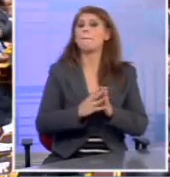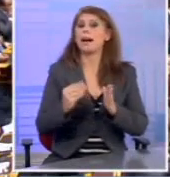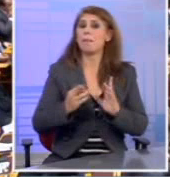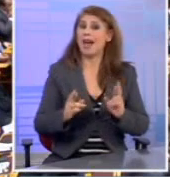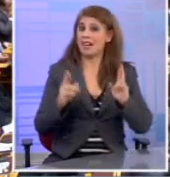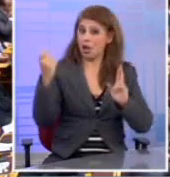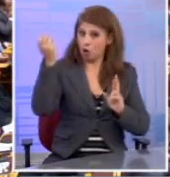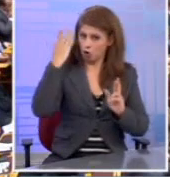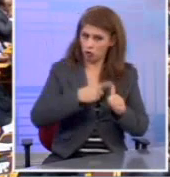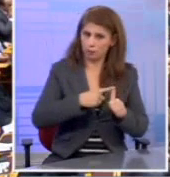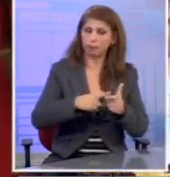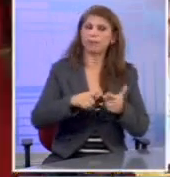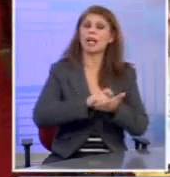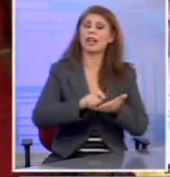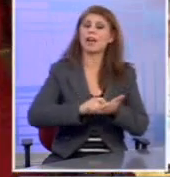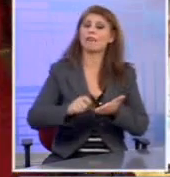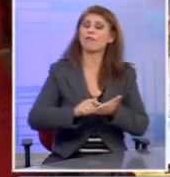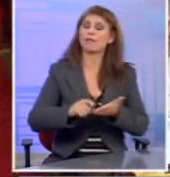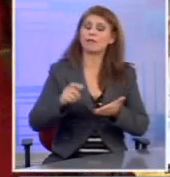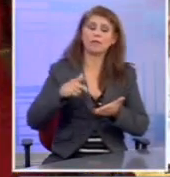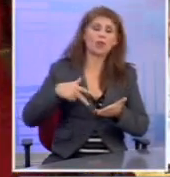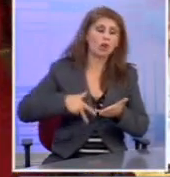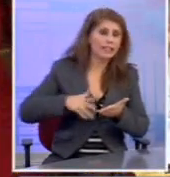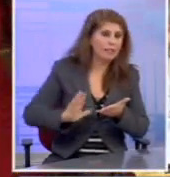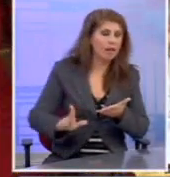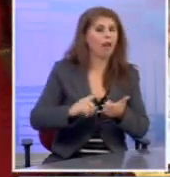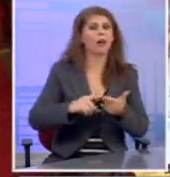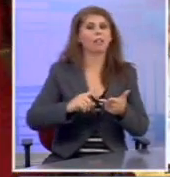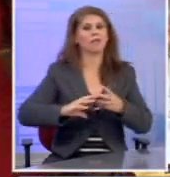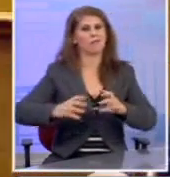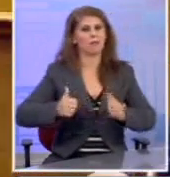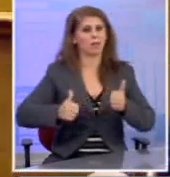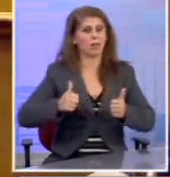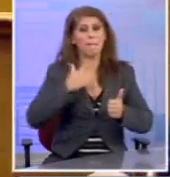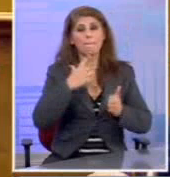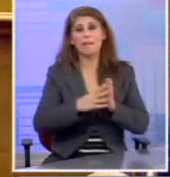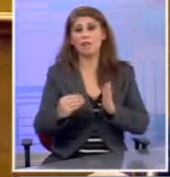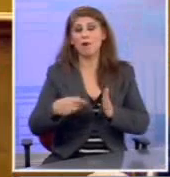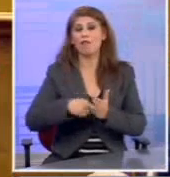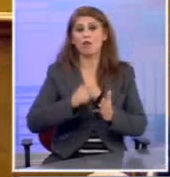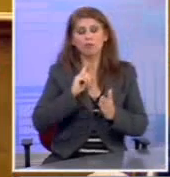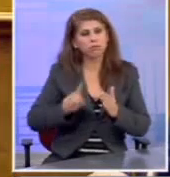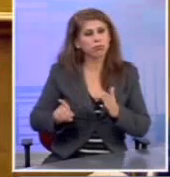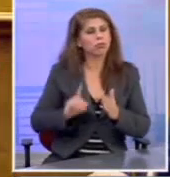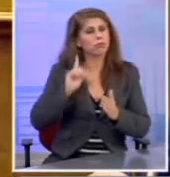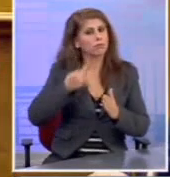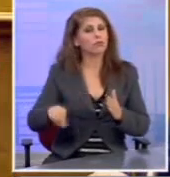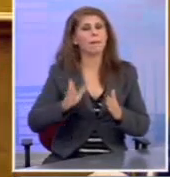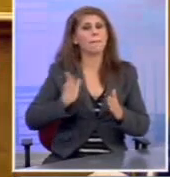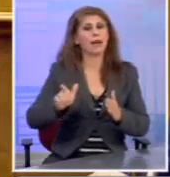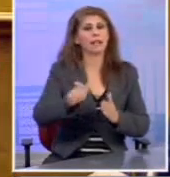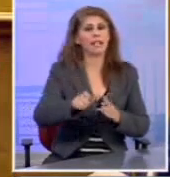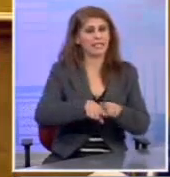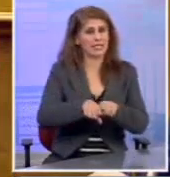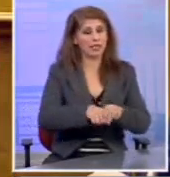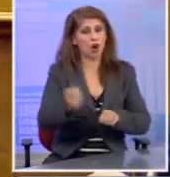κόστος, τη γραφειοκρατία, τη στρεβλώση του ανταγωνισμού όπως η φοροδιαφυγή και οι πελατειακές σχέσεις, από το